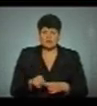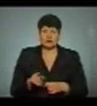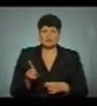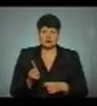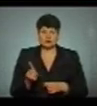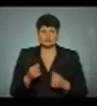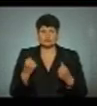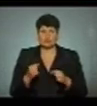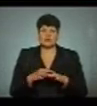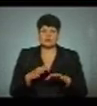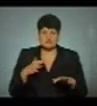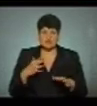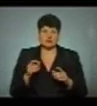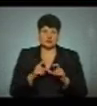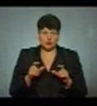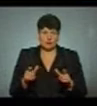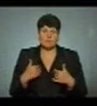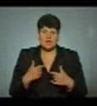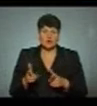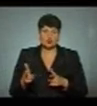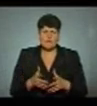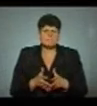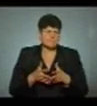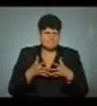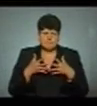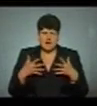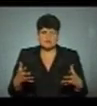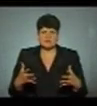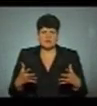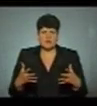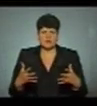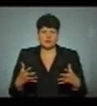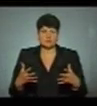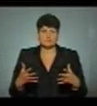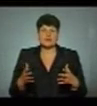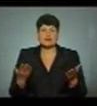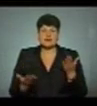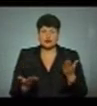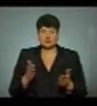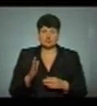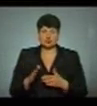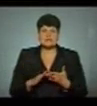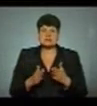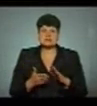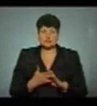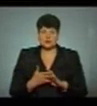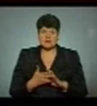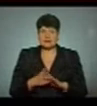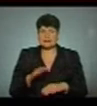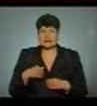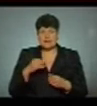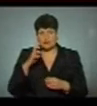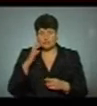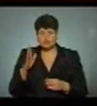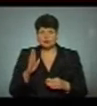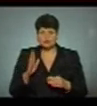готові спортзали. Так. Тому ми готуємо максимально варіант, якщо буде ситуація, ну не дай Боже, скажімо так,